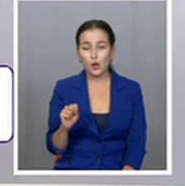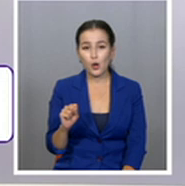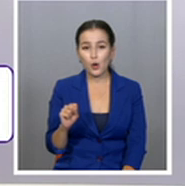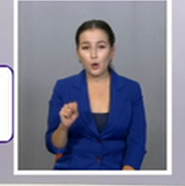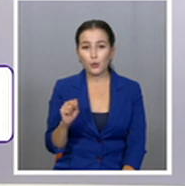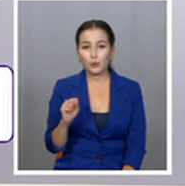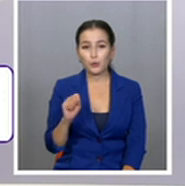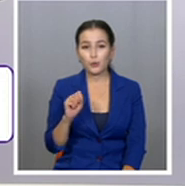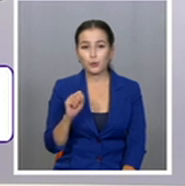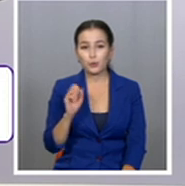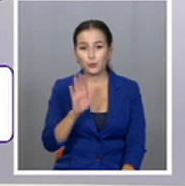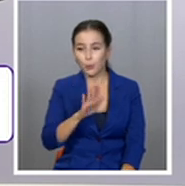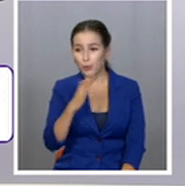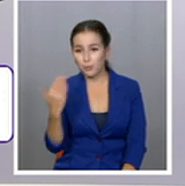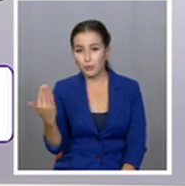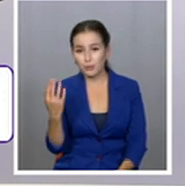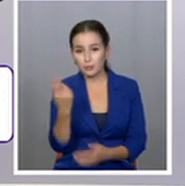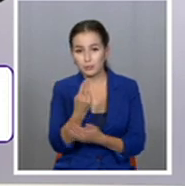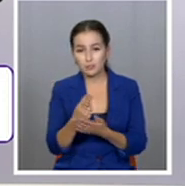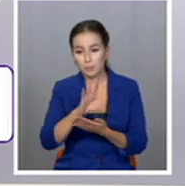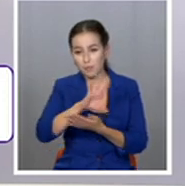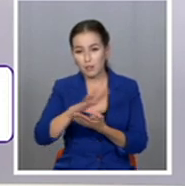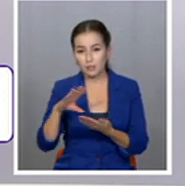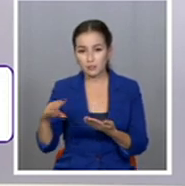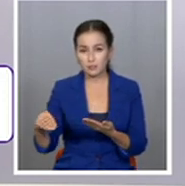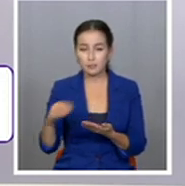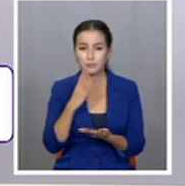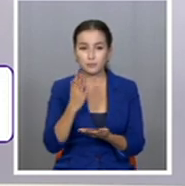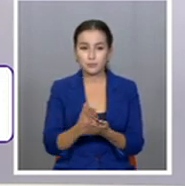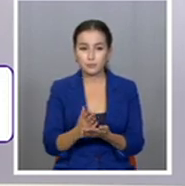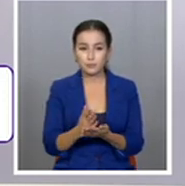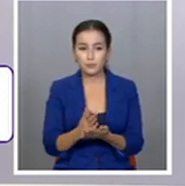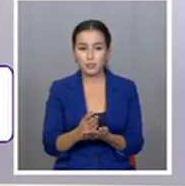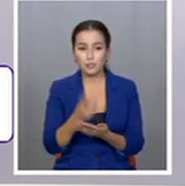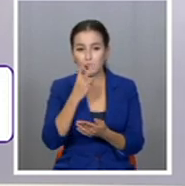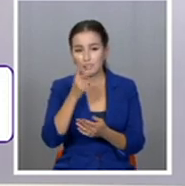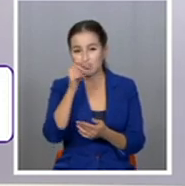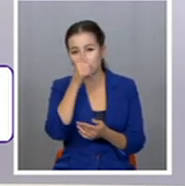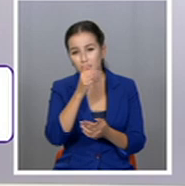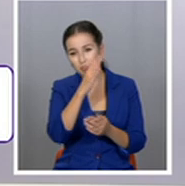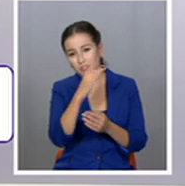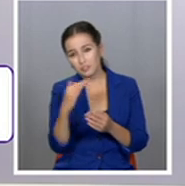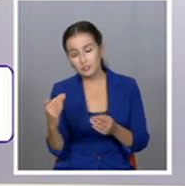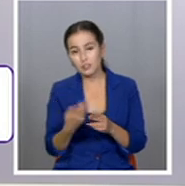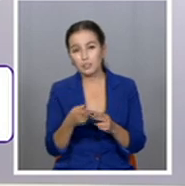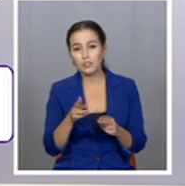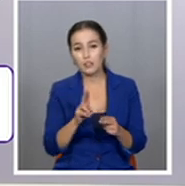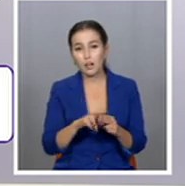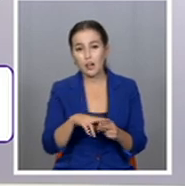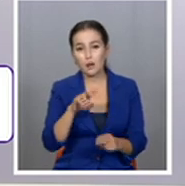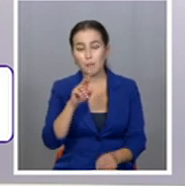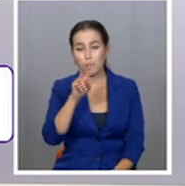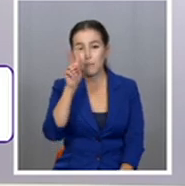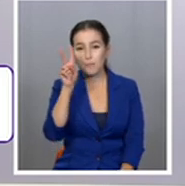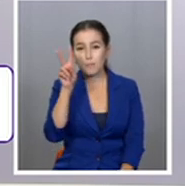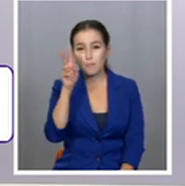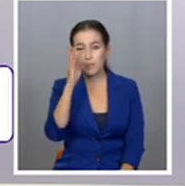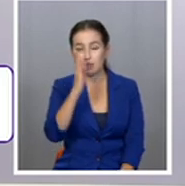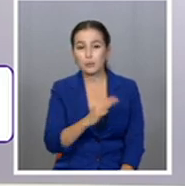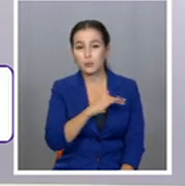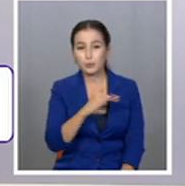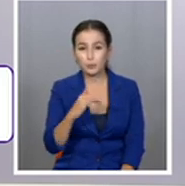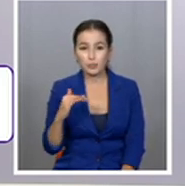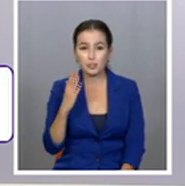AB көлбеудің проекциясы. AD проекция АБ-ға перпендикуляр.